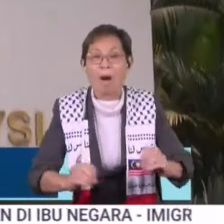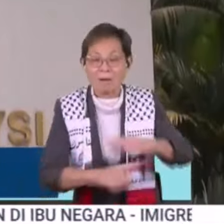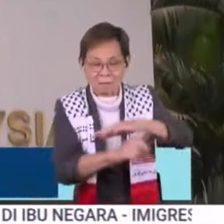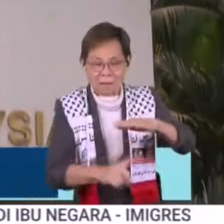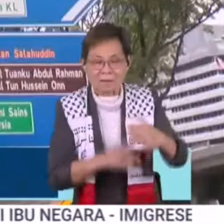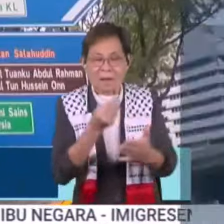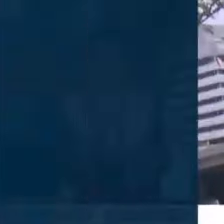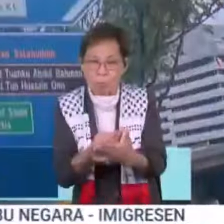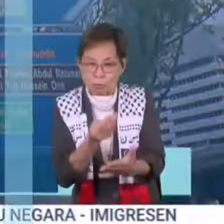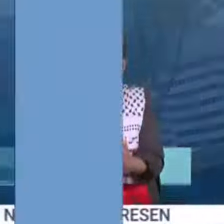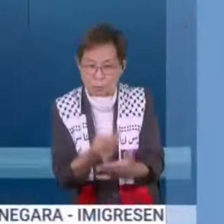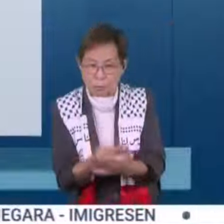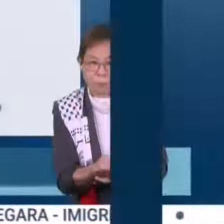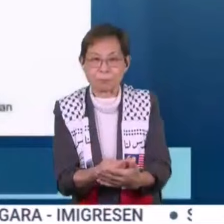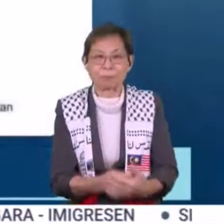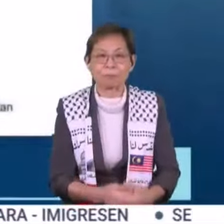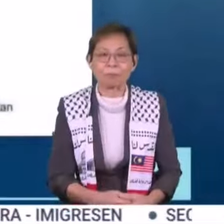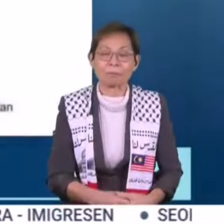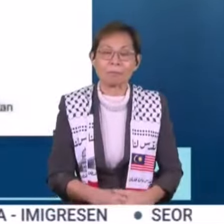monetary.